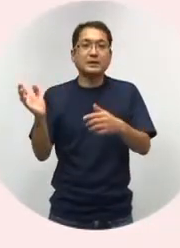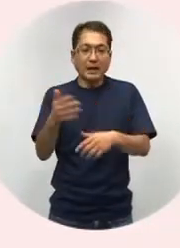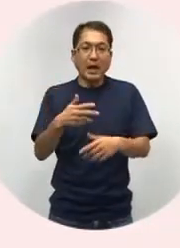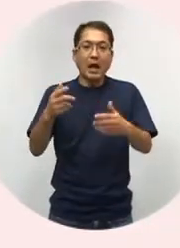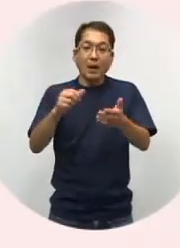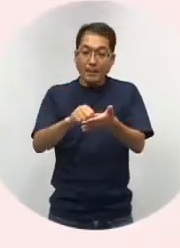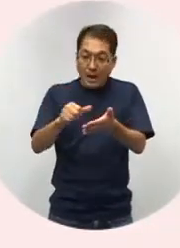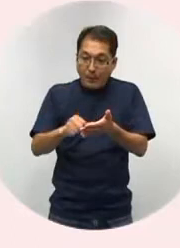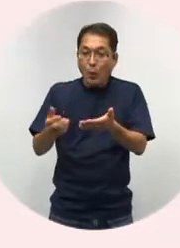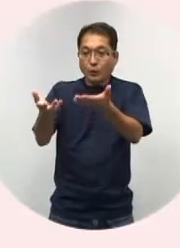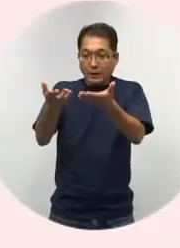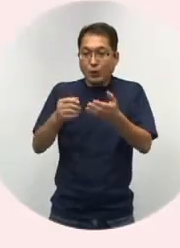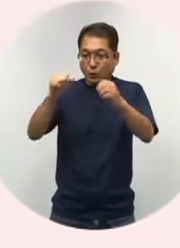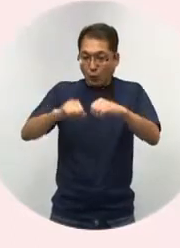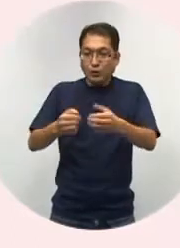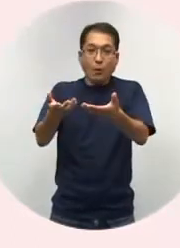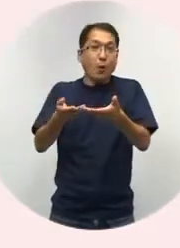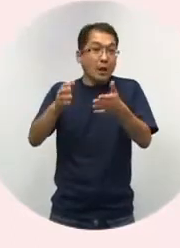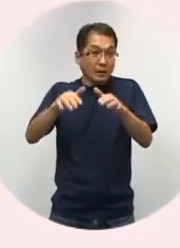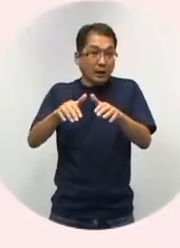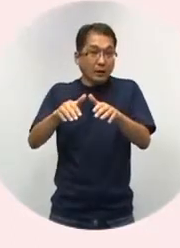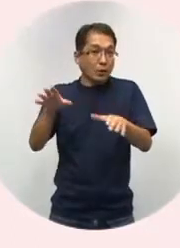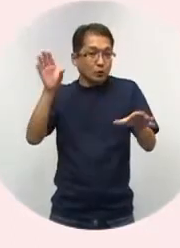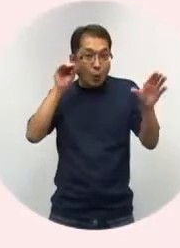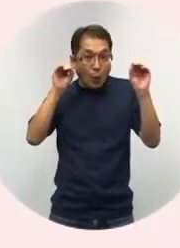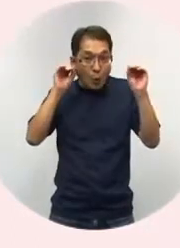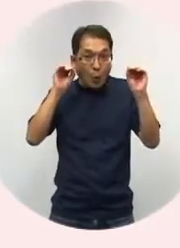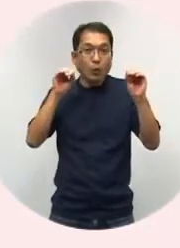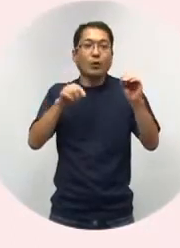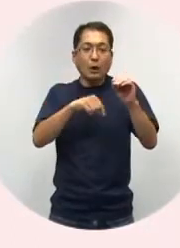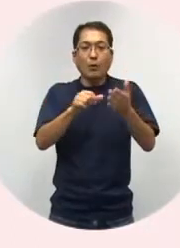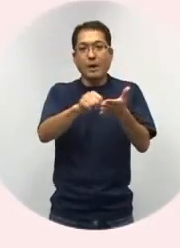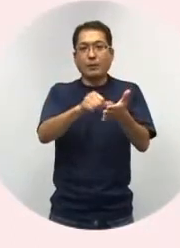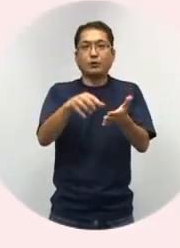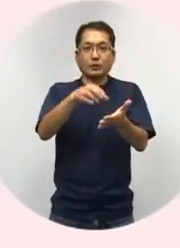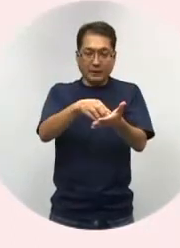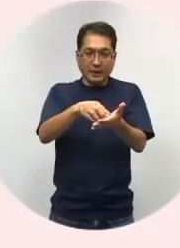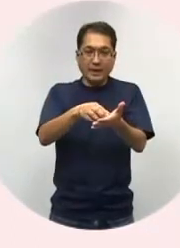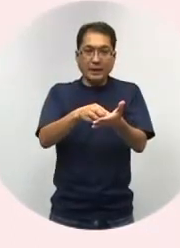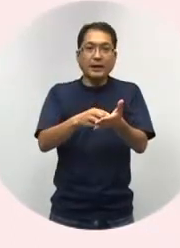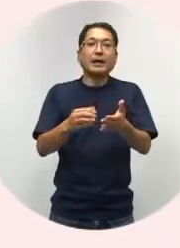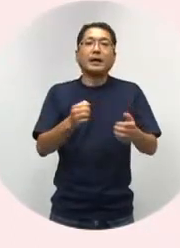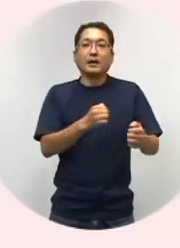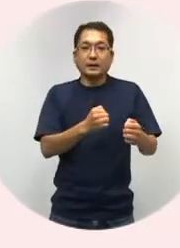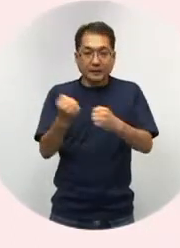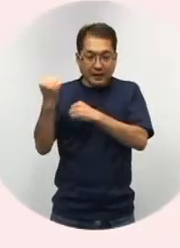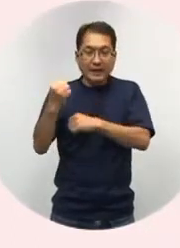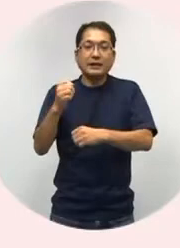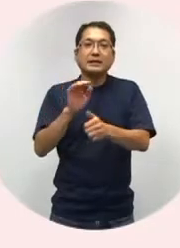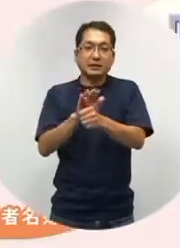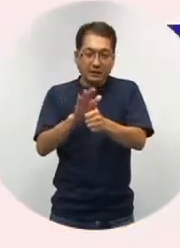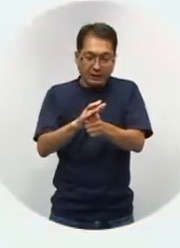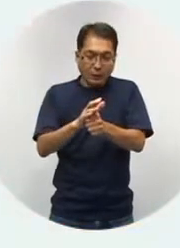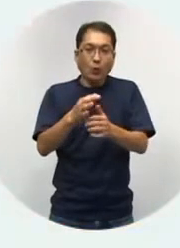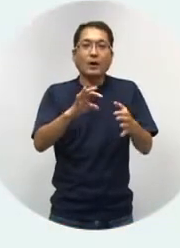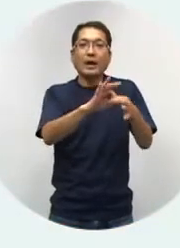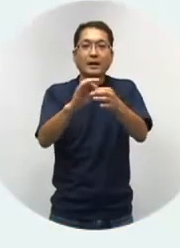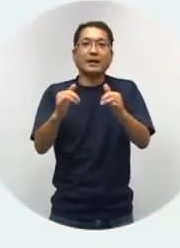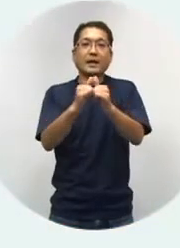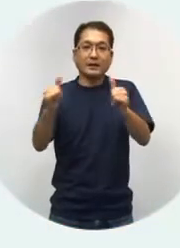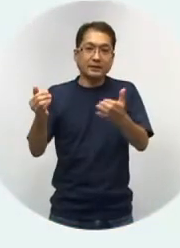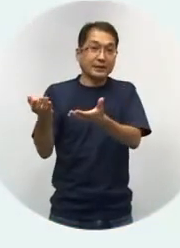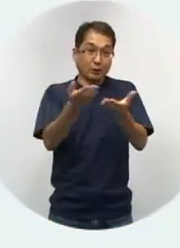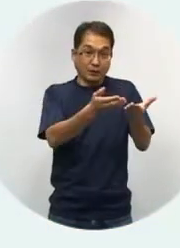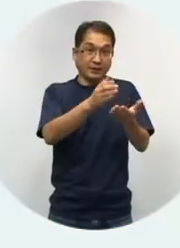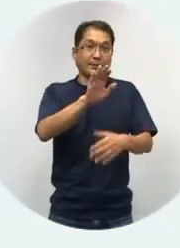供に同意を得た方の情報を名簿として避難支援等関係者にお渡ししています。